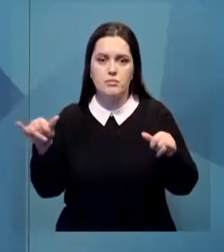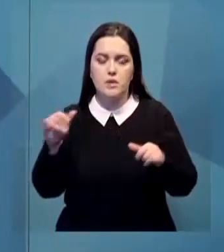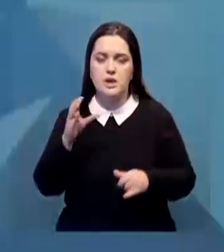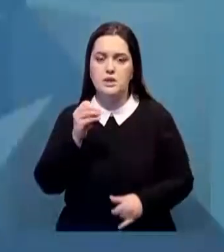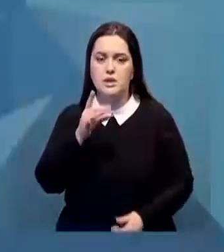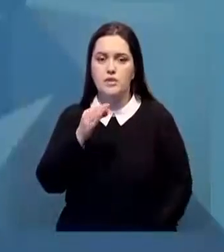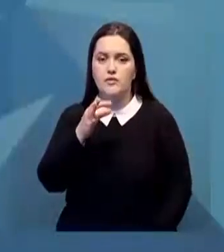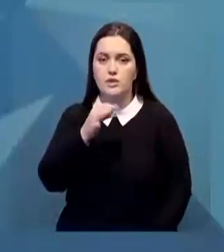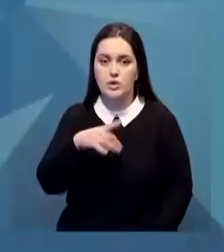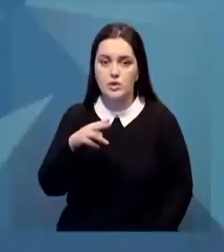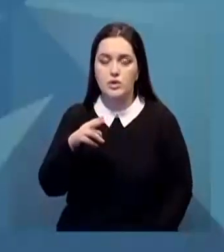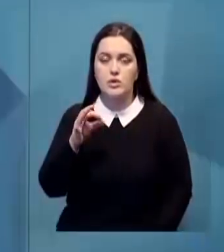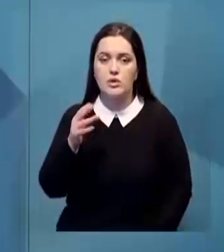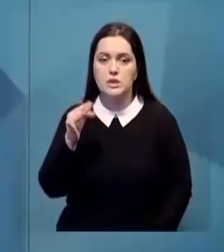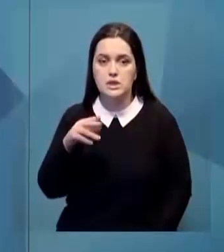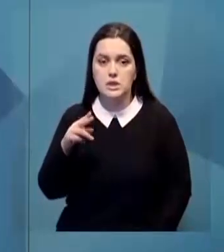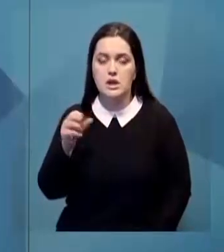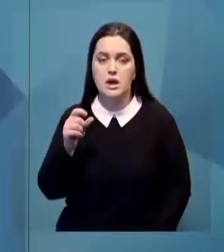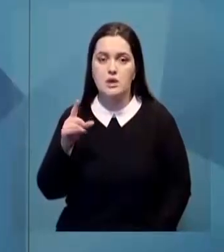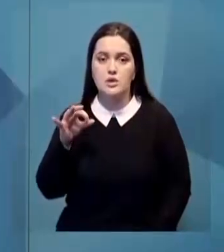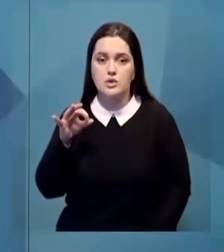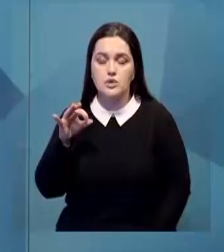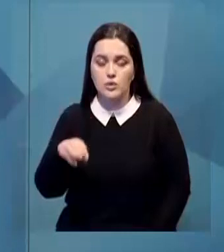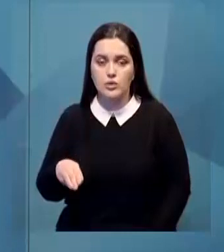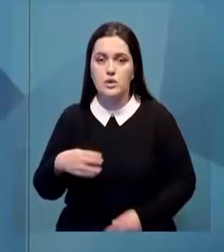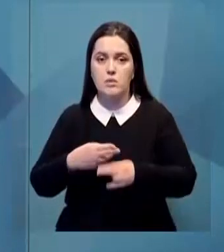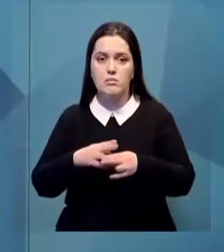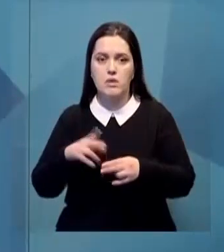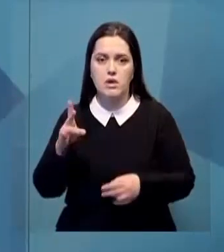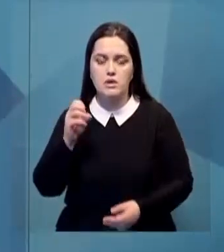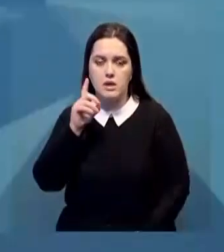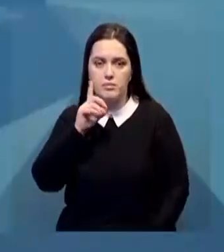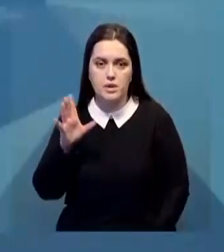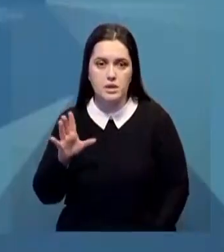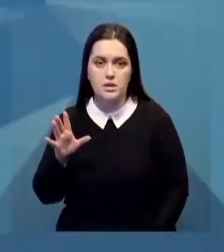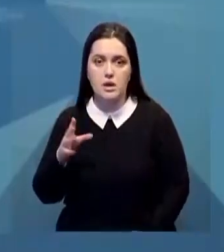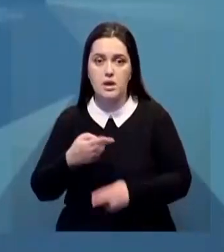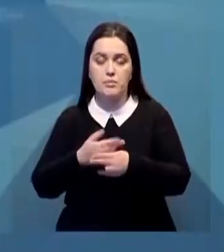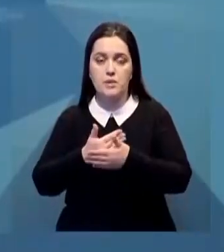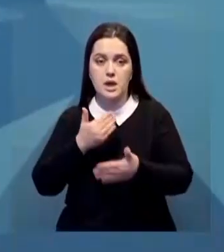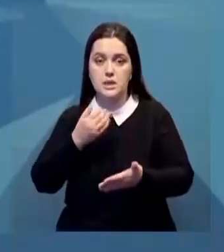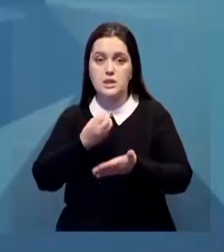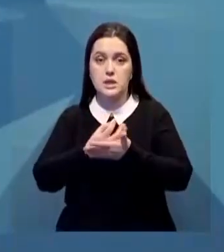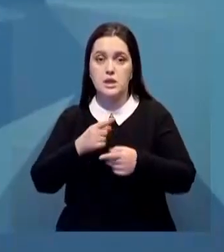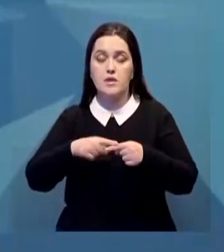по диоксиду азота, по диоксиду серы. Мы оцениваем ситуацию в данный момент как неблагоприятная, но это предварительная оценка. В